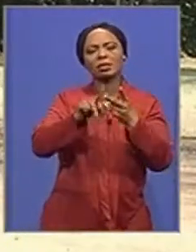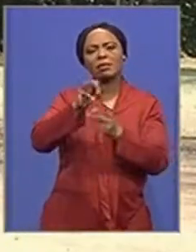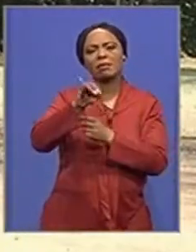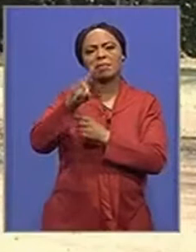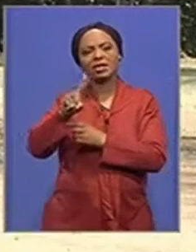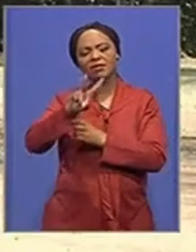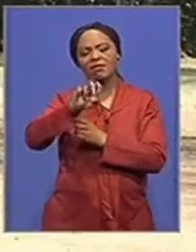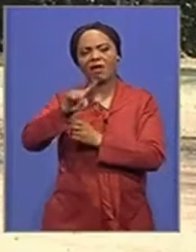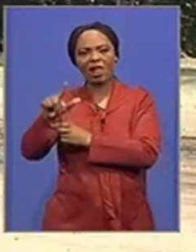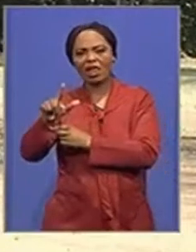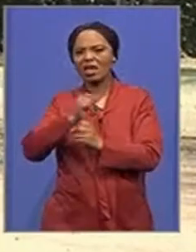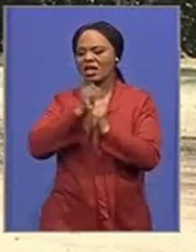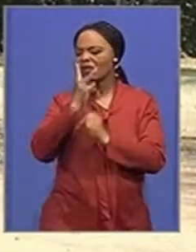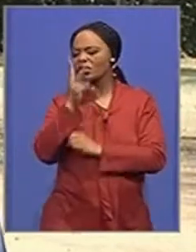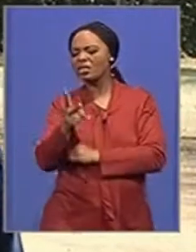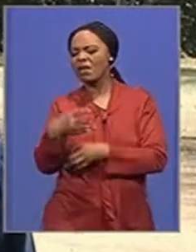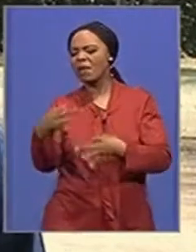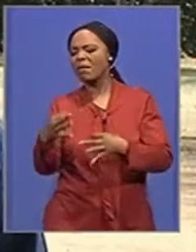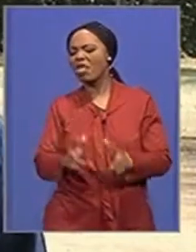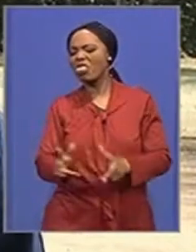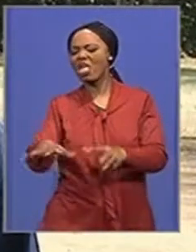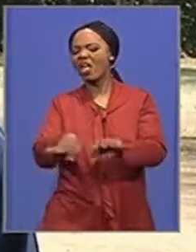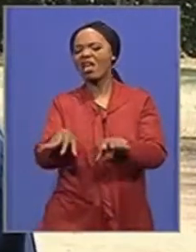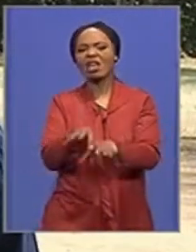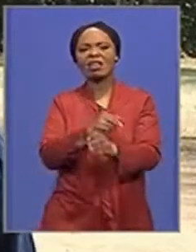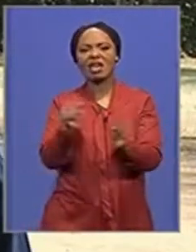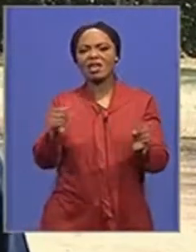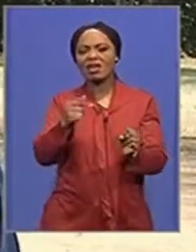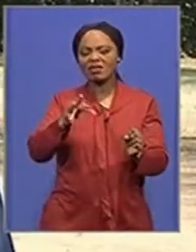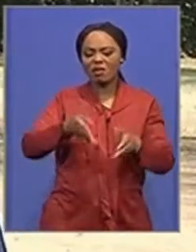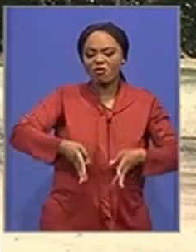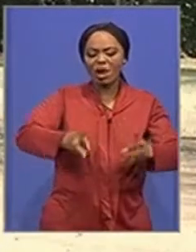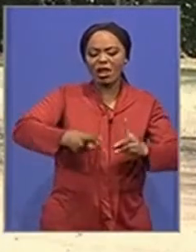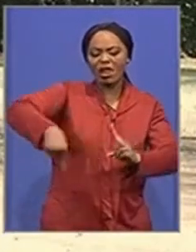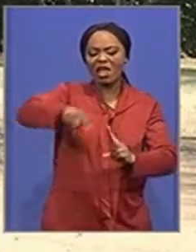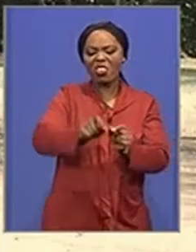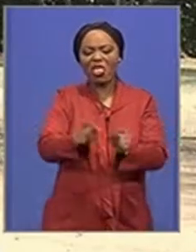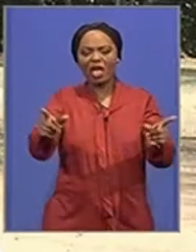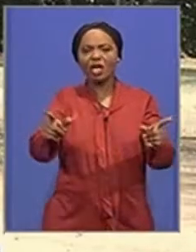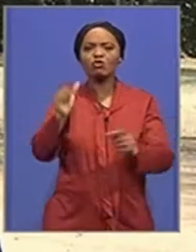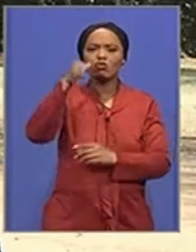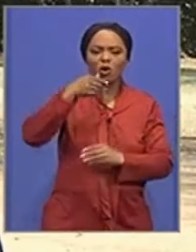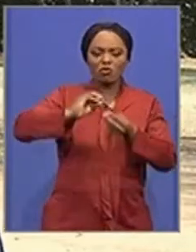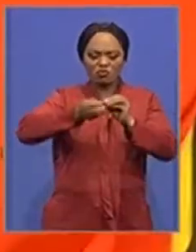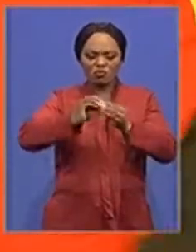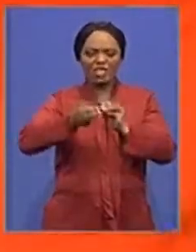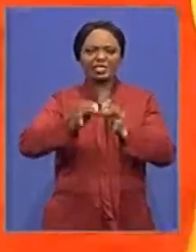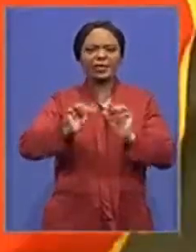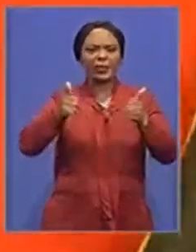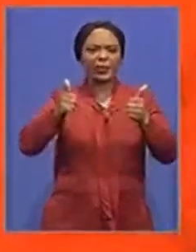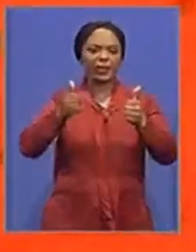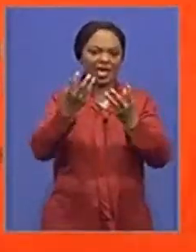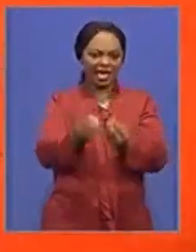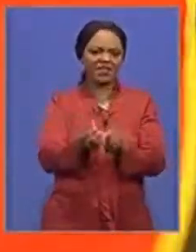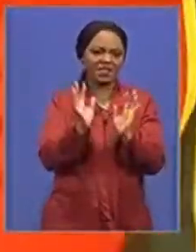bona pampiri strateng mona mo ke wa bona pothole ha pothole e le teng ka je go sane e tlabe e kwetswe. Mekga ya